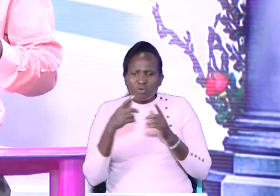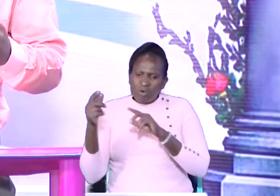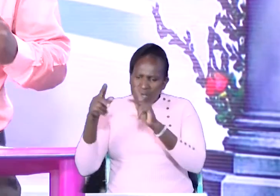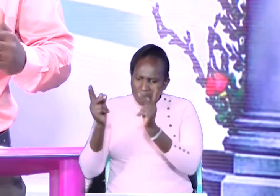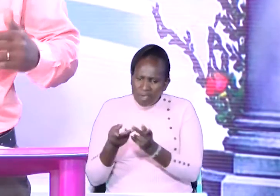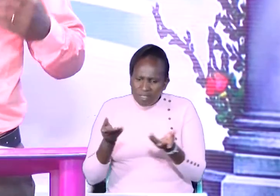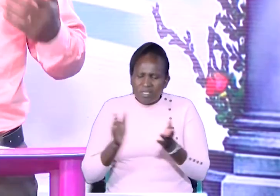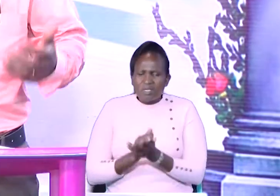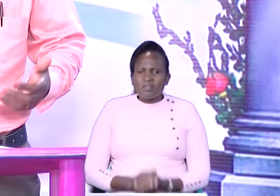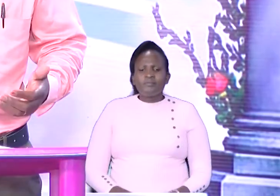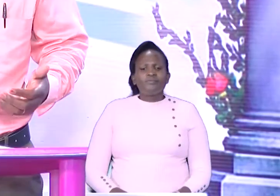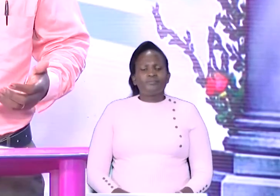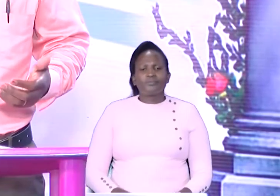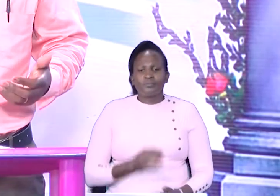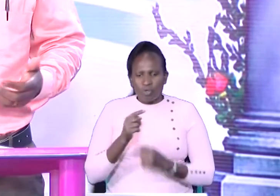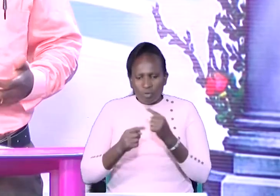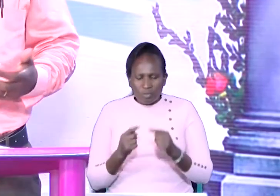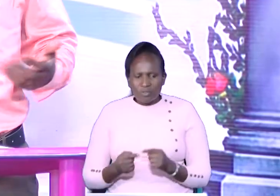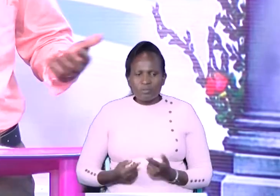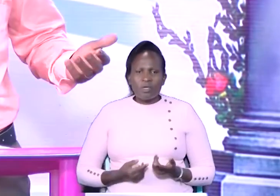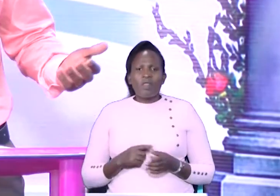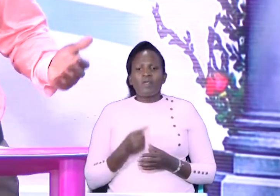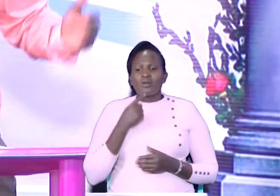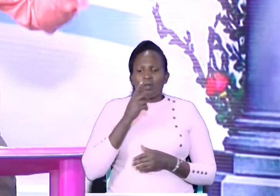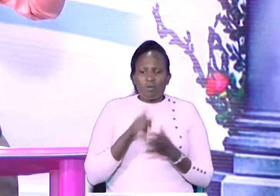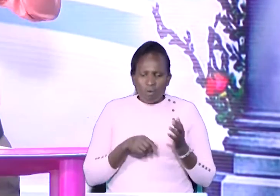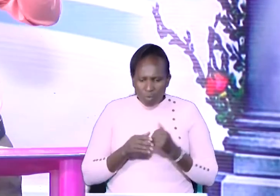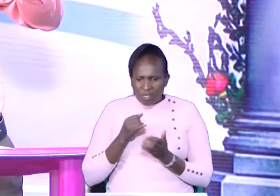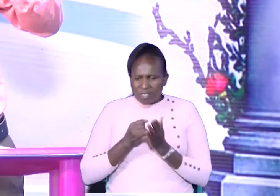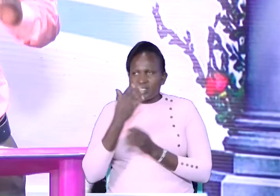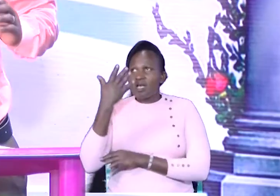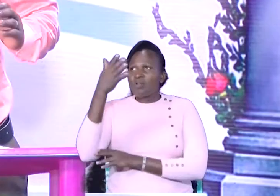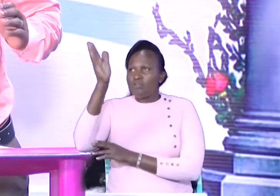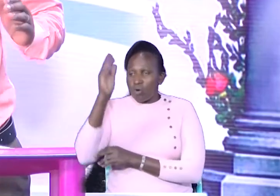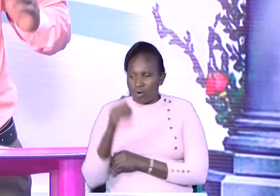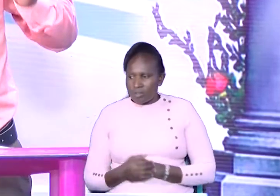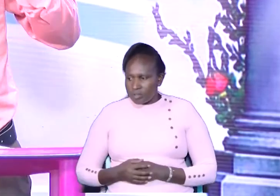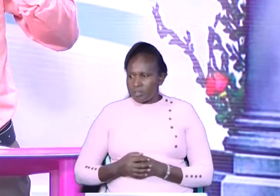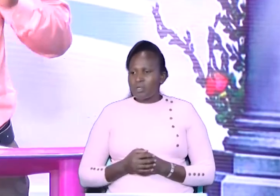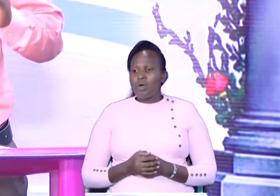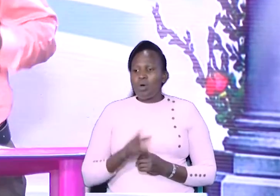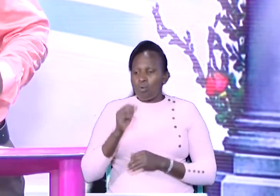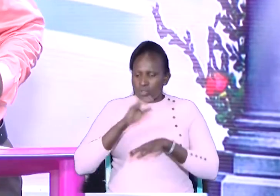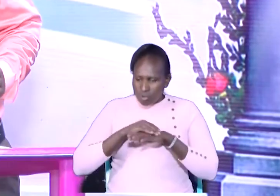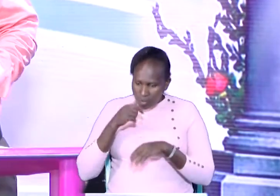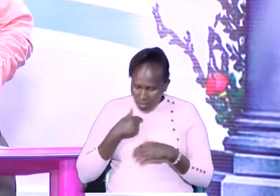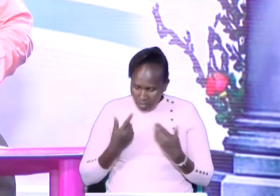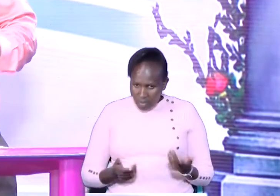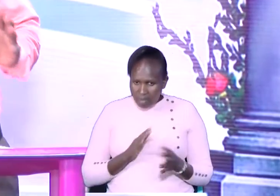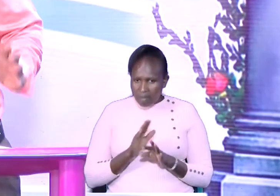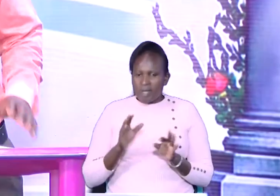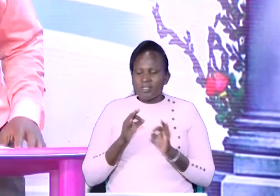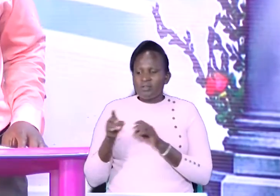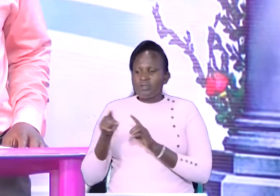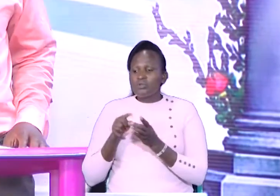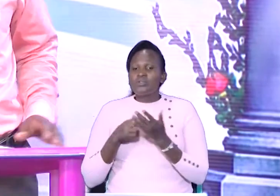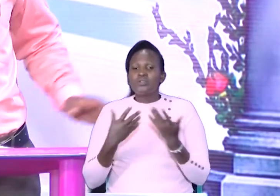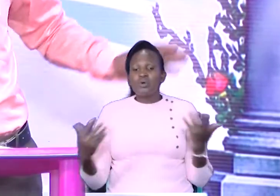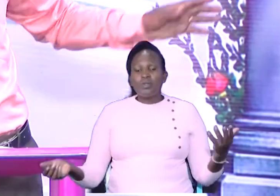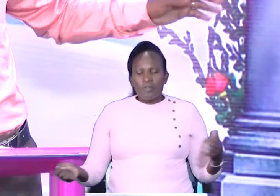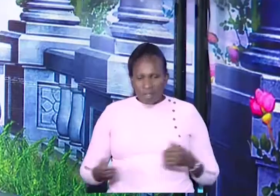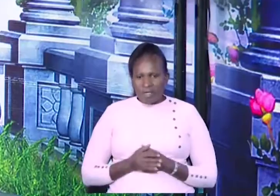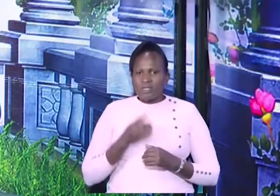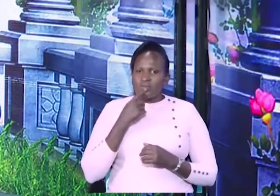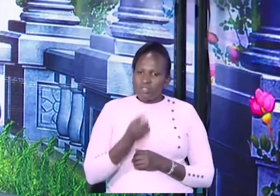hapa exceeding expectation. Na sasa unaambia ya kwamba it is the hand of God was upon me, hata nikifanya haya mambo yote.